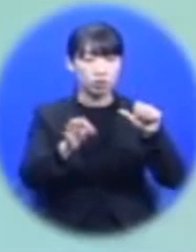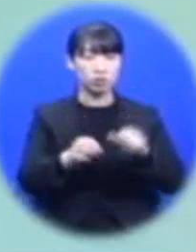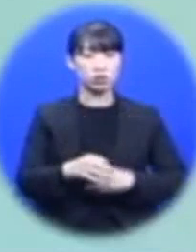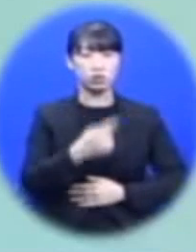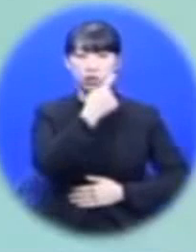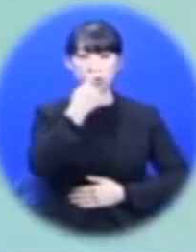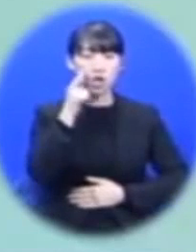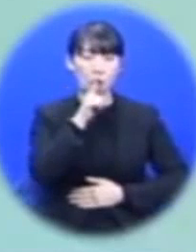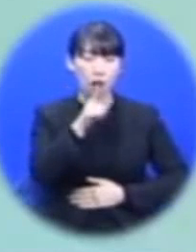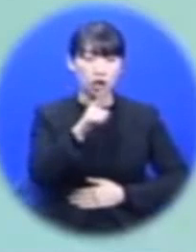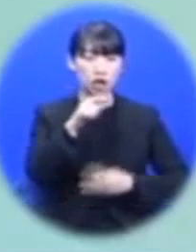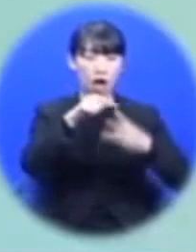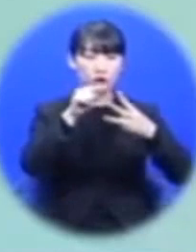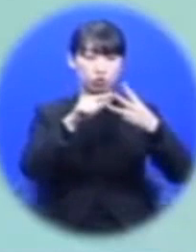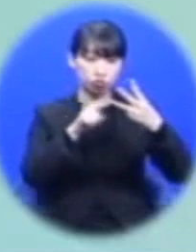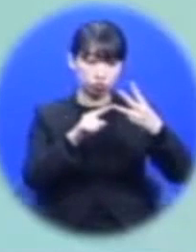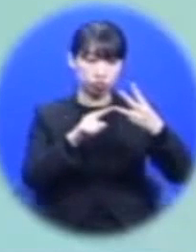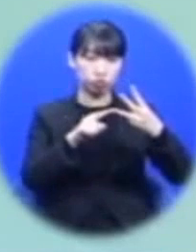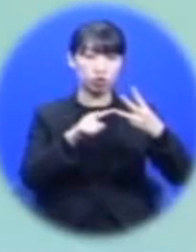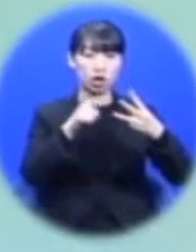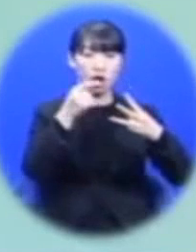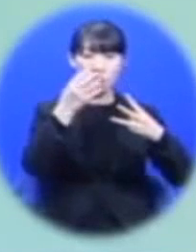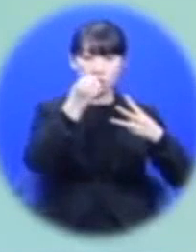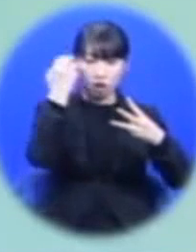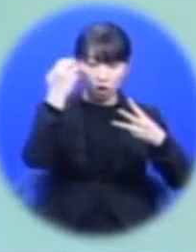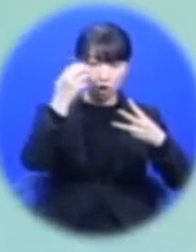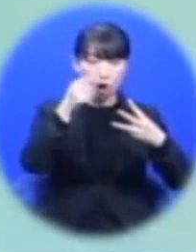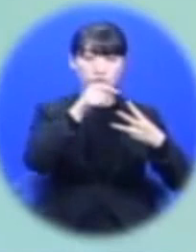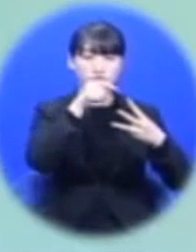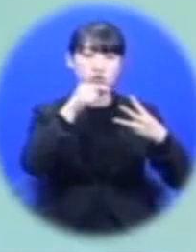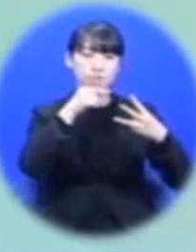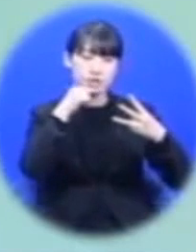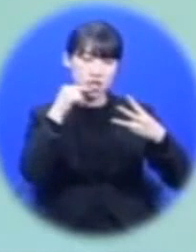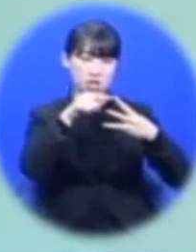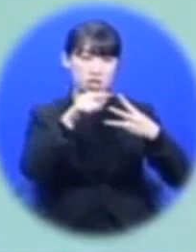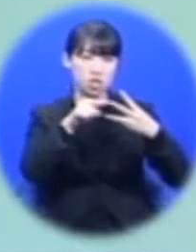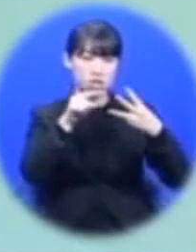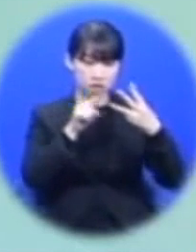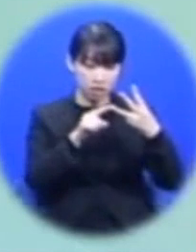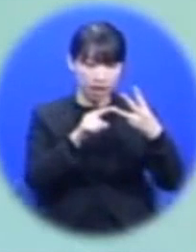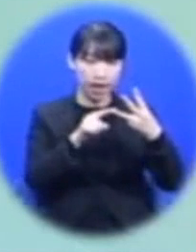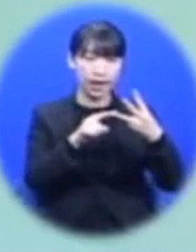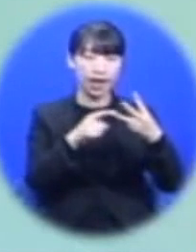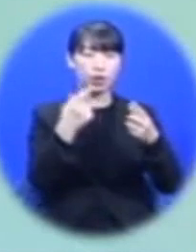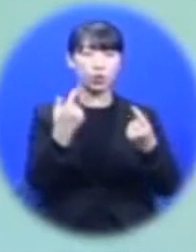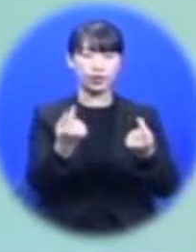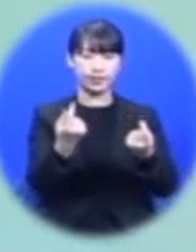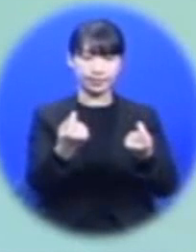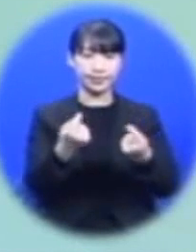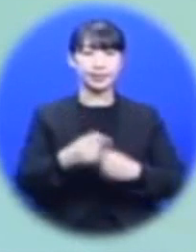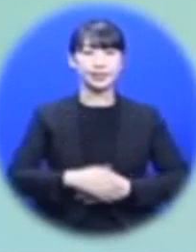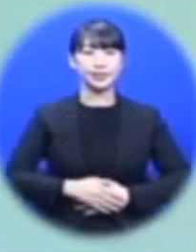셋인데 8절에 곧 성령과 물과 피입니다이 셋은 일치합니다